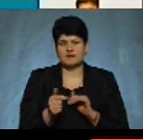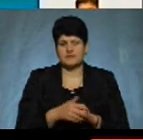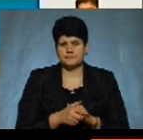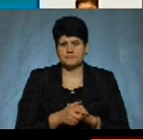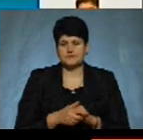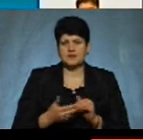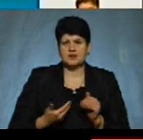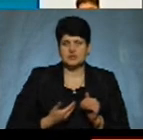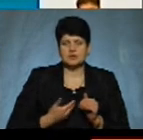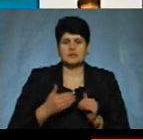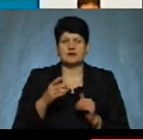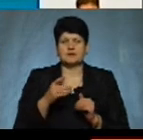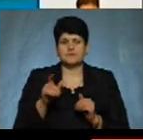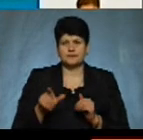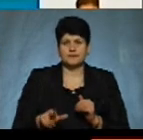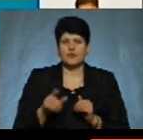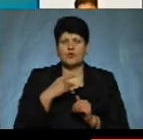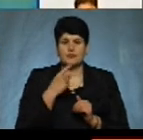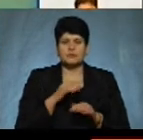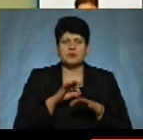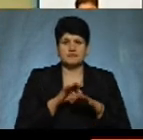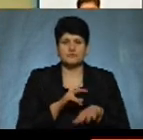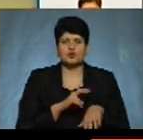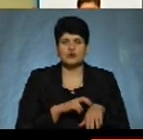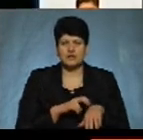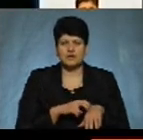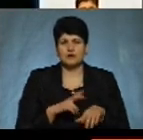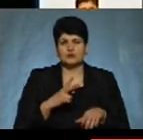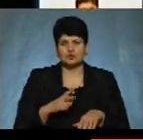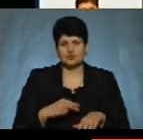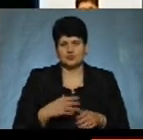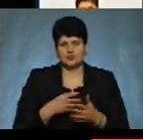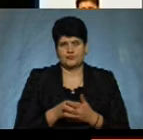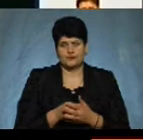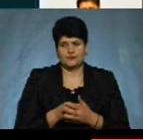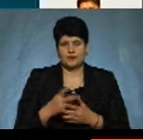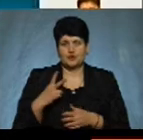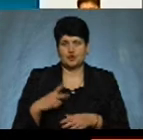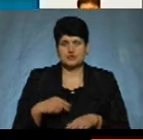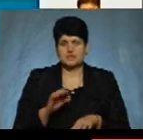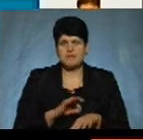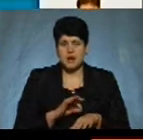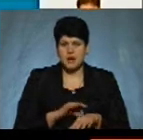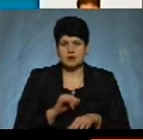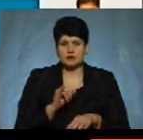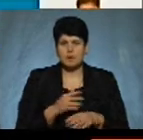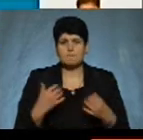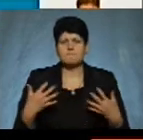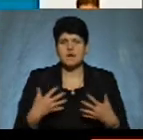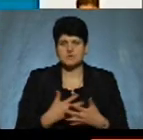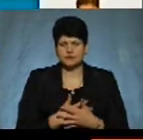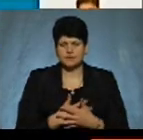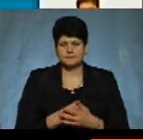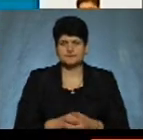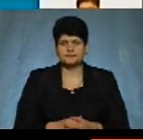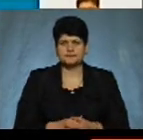Житель Протопопівки Ярослав Якименко привів до лікаря доньку Ярославу. Дочка заболіла, у неї простуда. Донька захворіла,